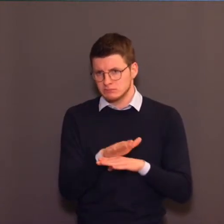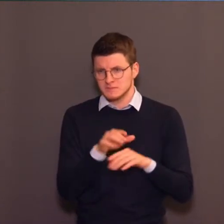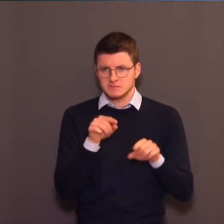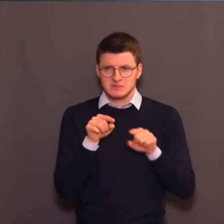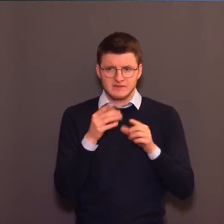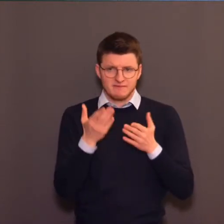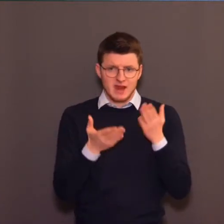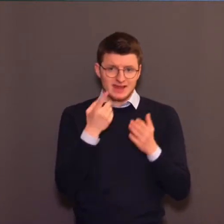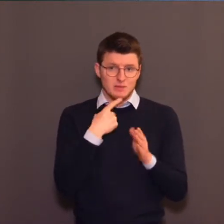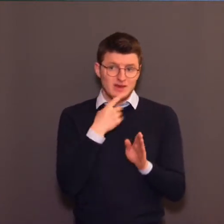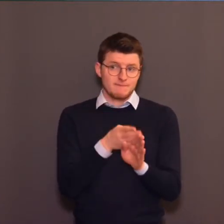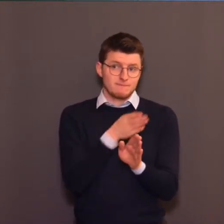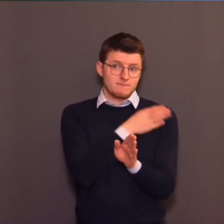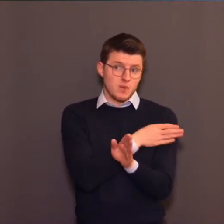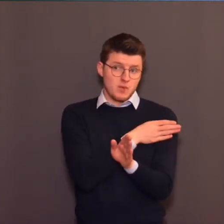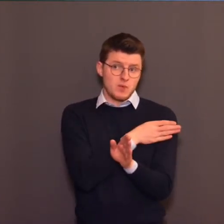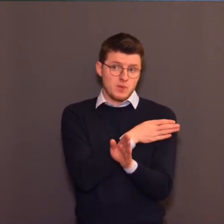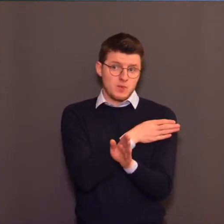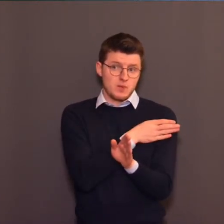ervoor.